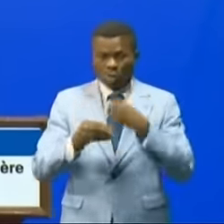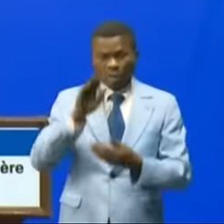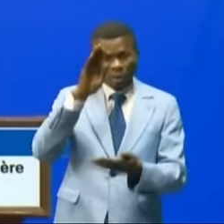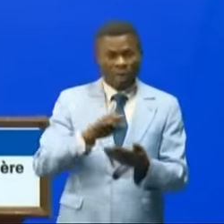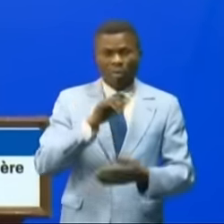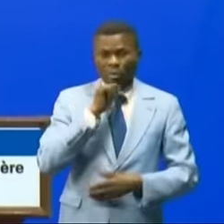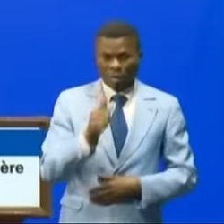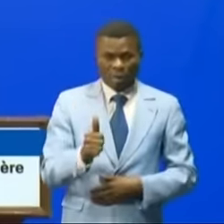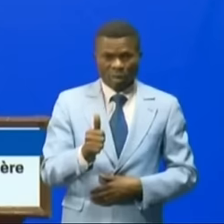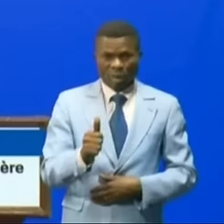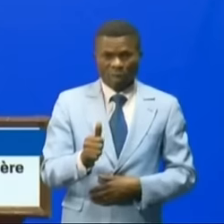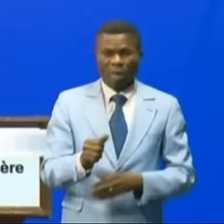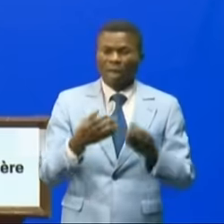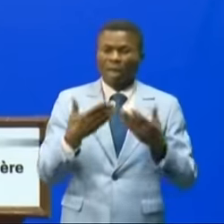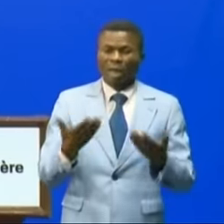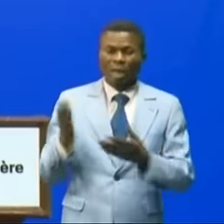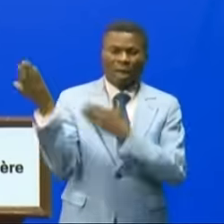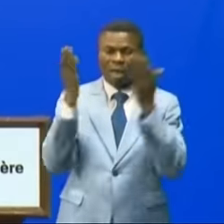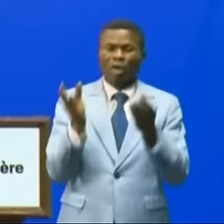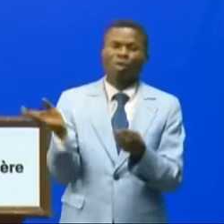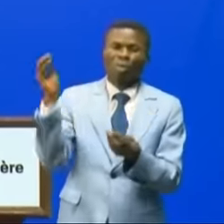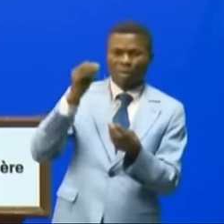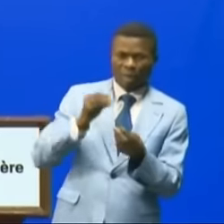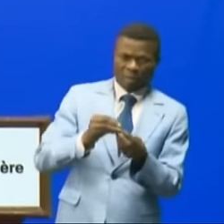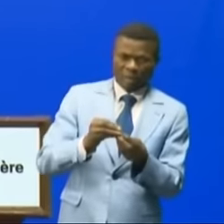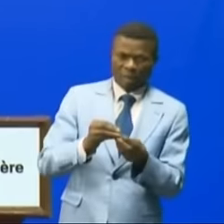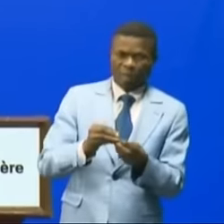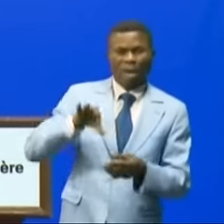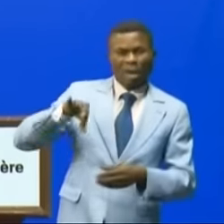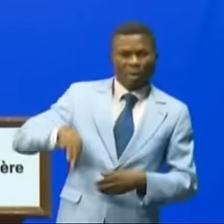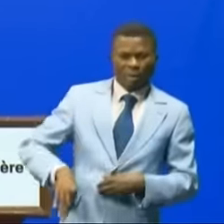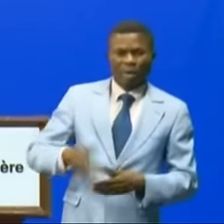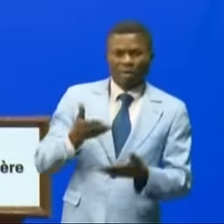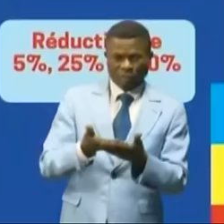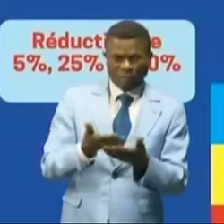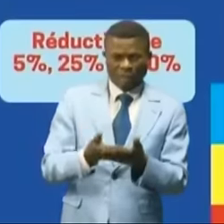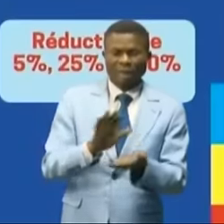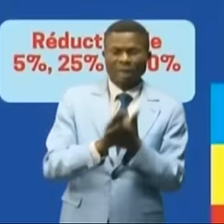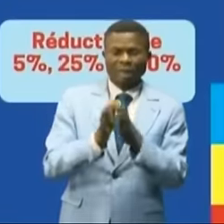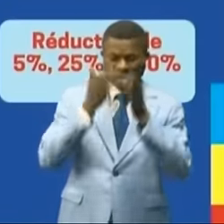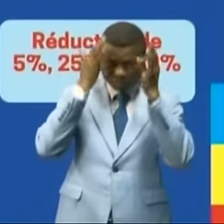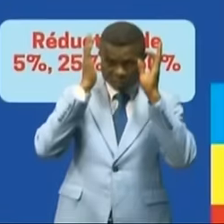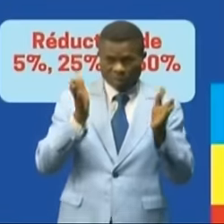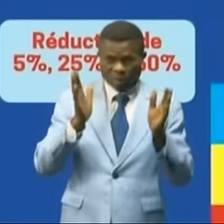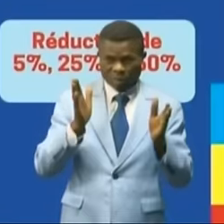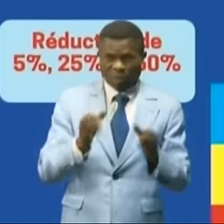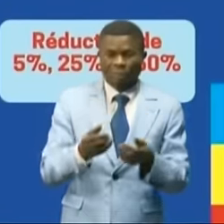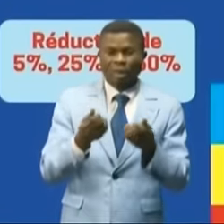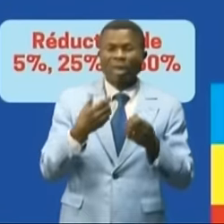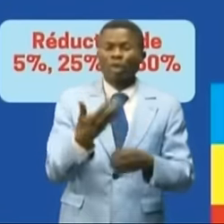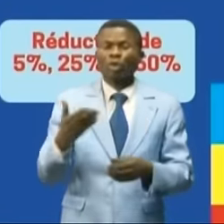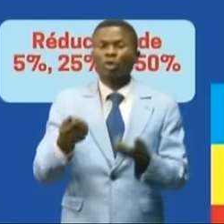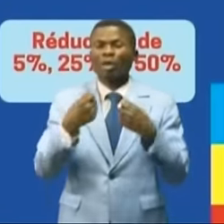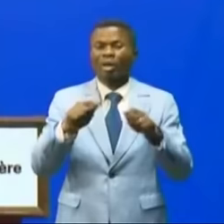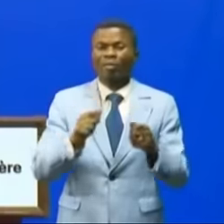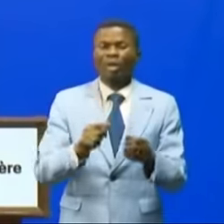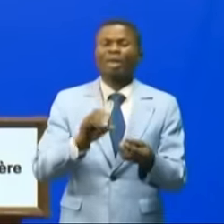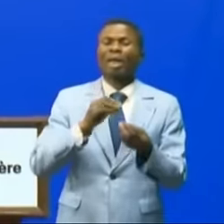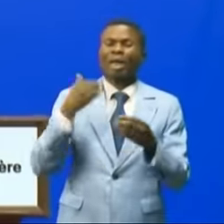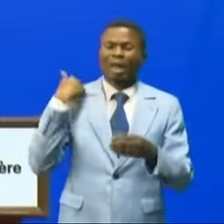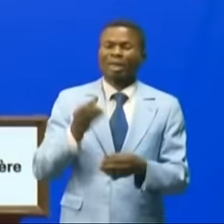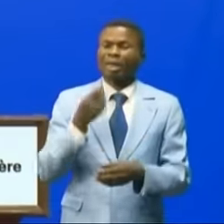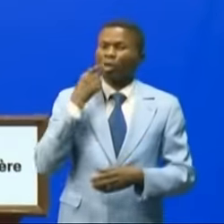diminue, le commerçant n'a qu'à ajouter sa marge bénéficiaire, il s'en suivra que le prix de vente va également diminuer.